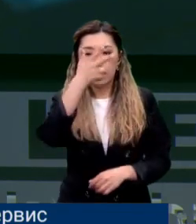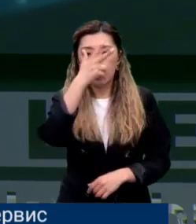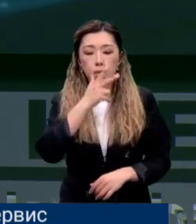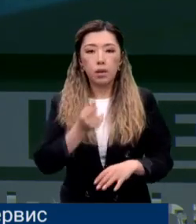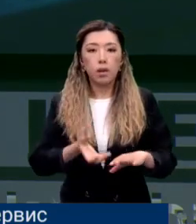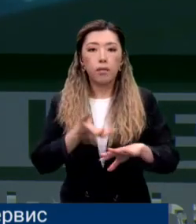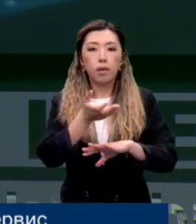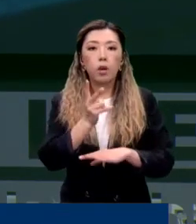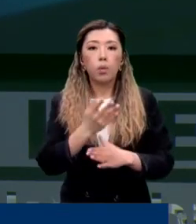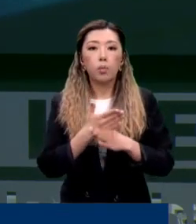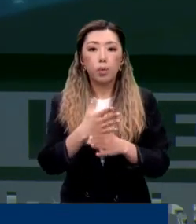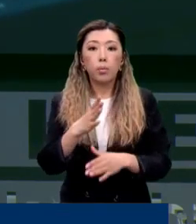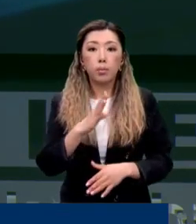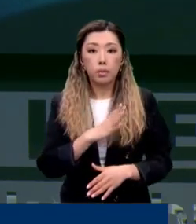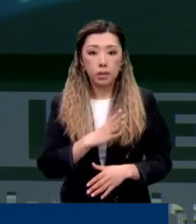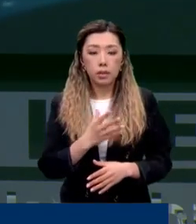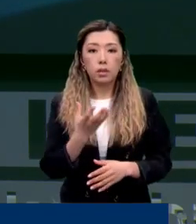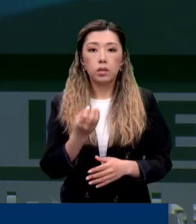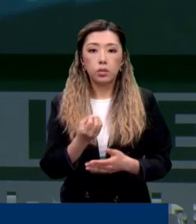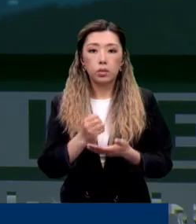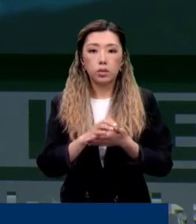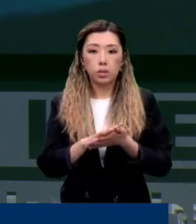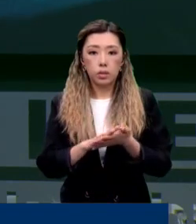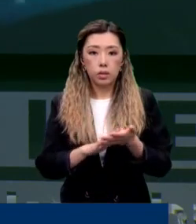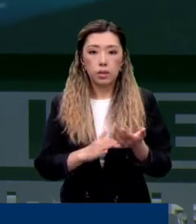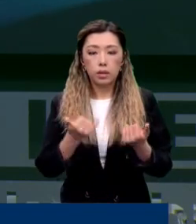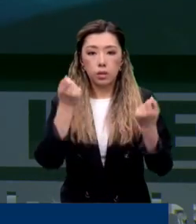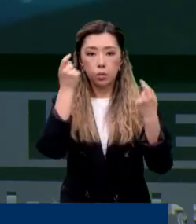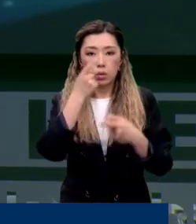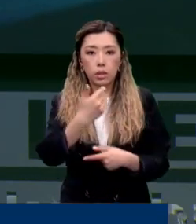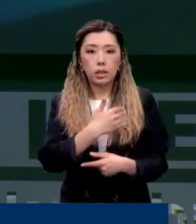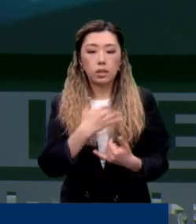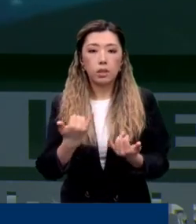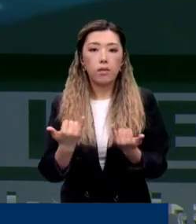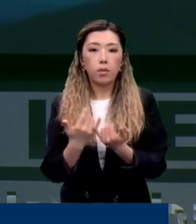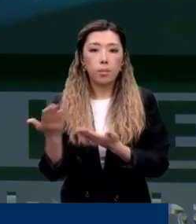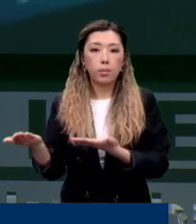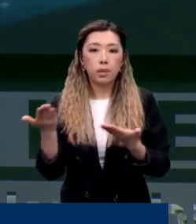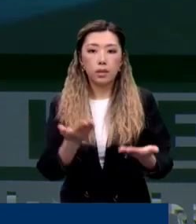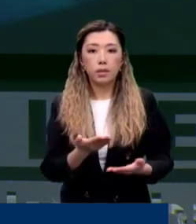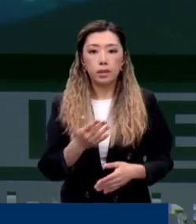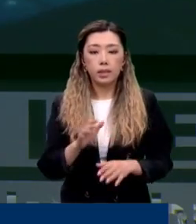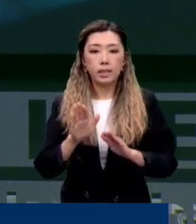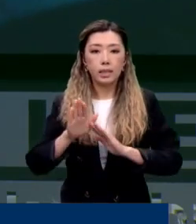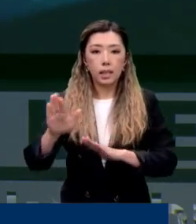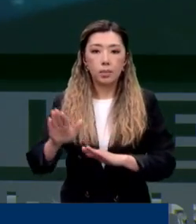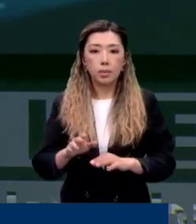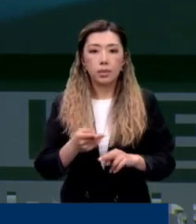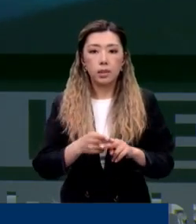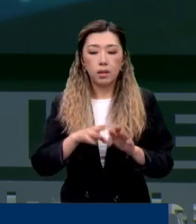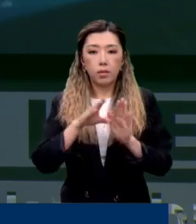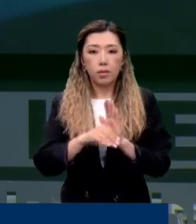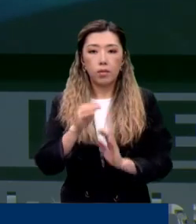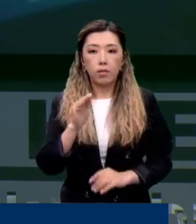уже удалось помочь? Ну, кроме семей силовиков и детей, мы пытаемся узнать. Сегодня у нас в гостях Лиза Чингисбаева, заместитель председатель правления